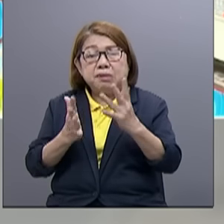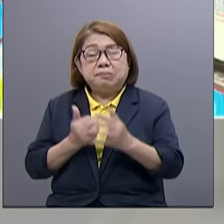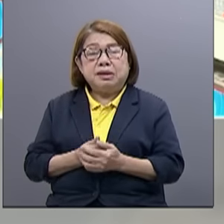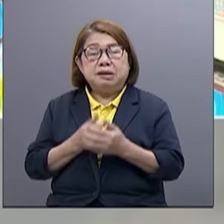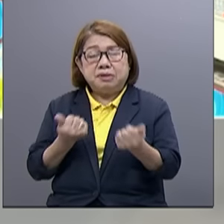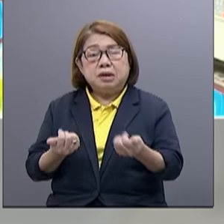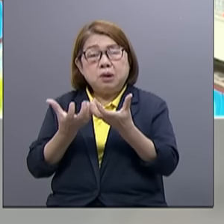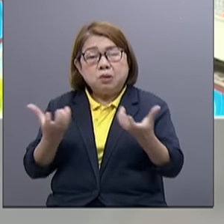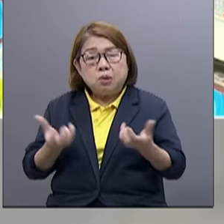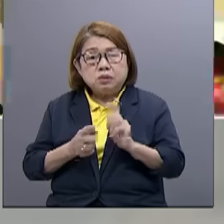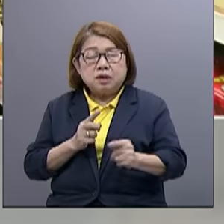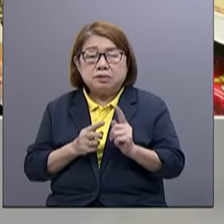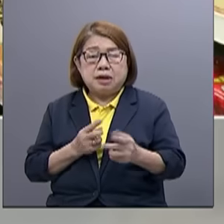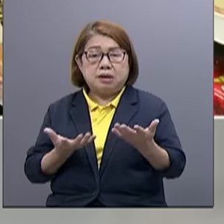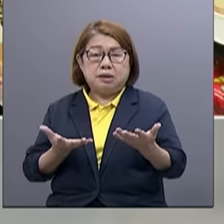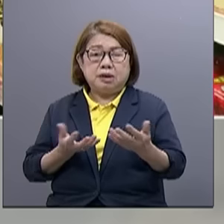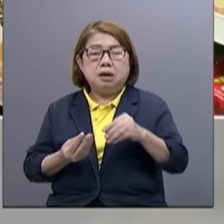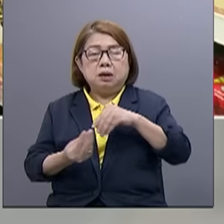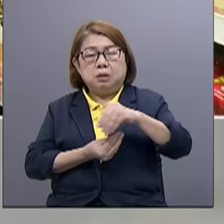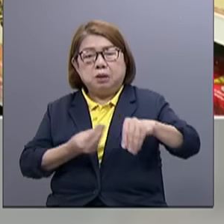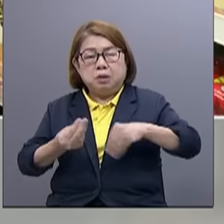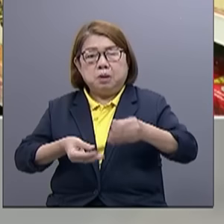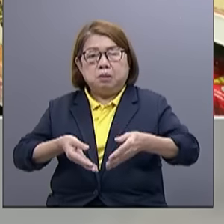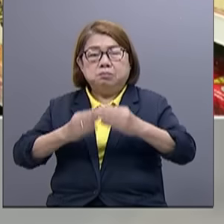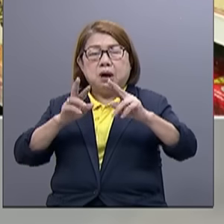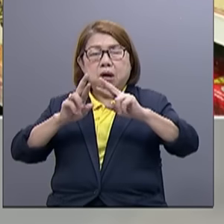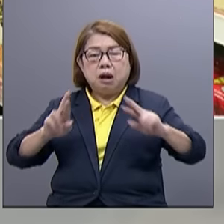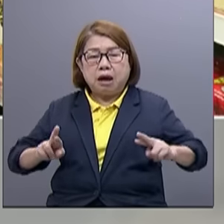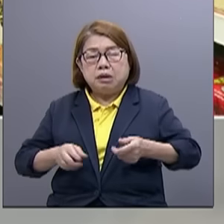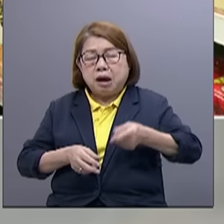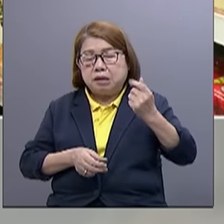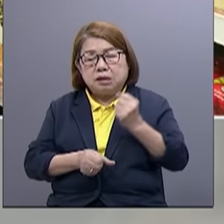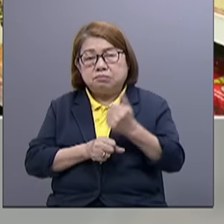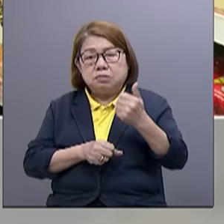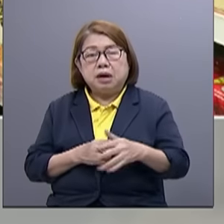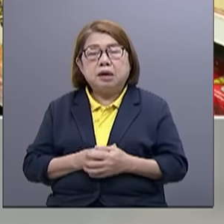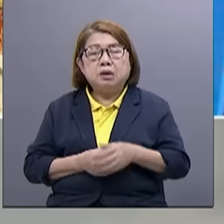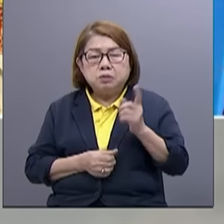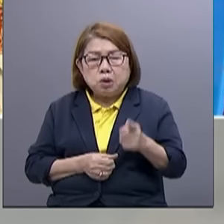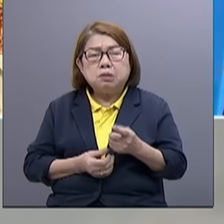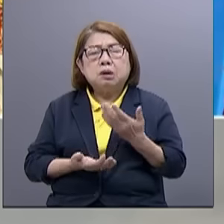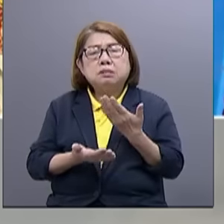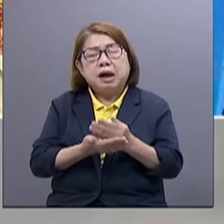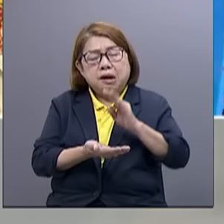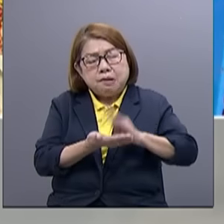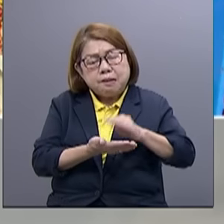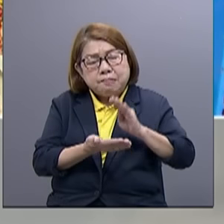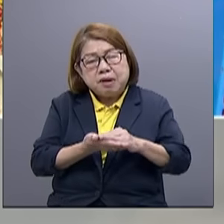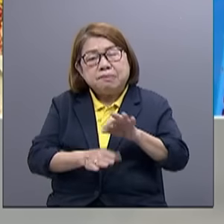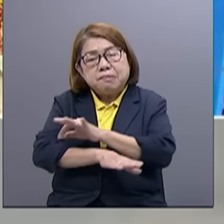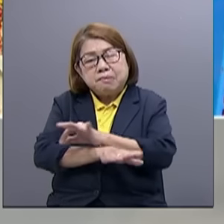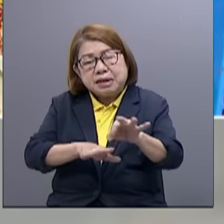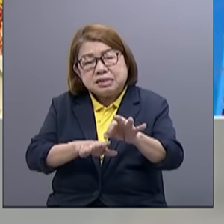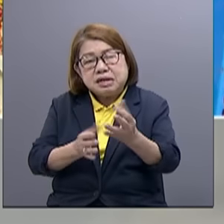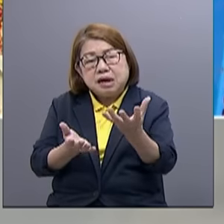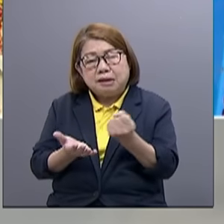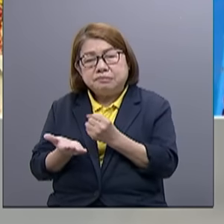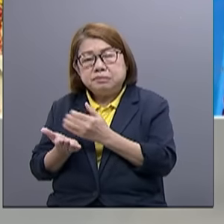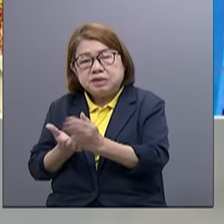ยไม่สามารถที่จะทำธุรกิจได้เพราะเขาต้องไปทำเรื่องการทำบัญชีเรื่องอะไรต่างๆถ้ารัฐบาลผ่อนคลายตรง